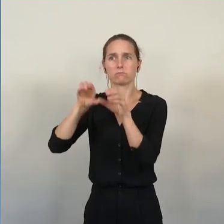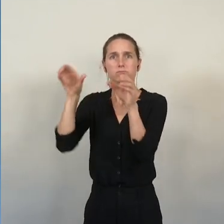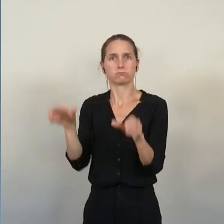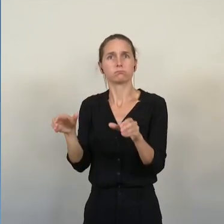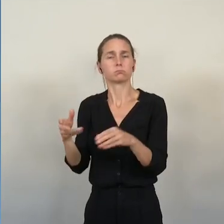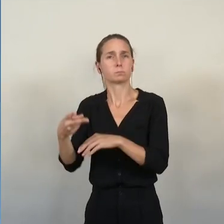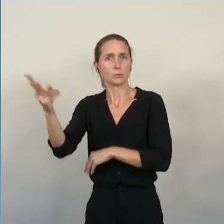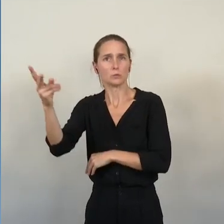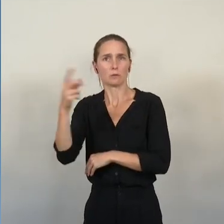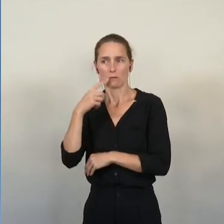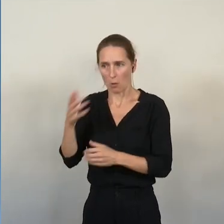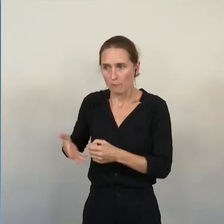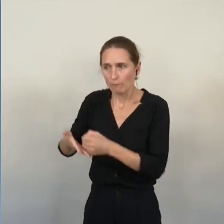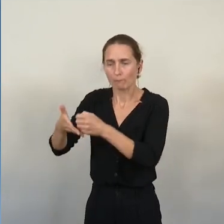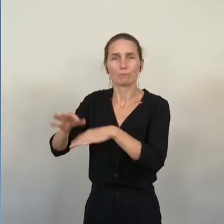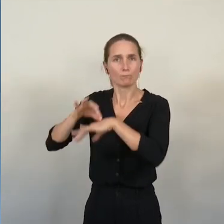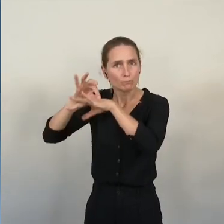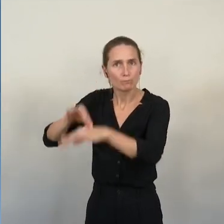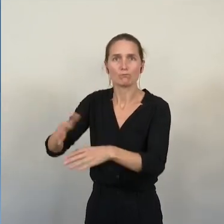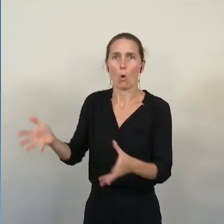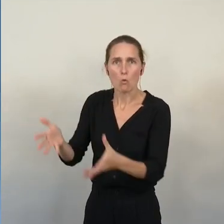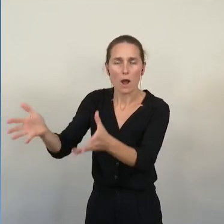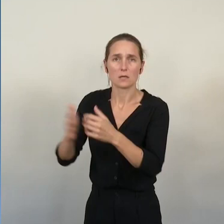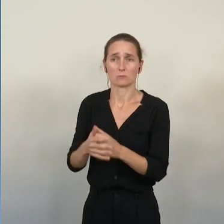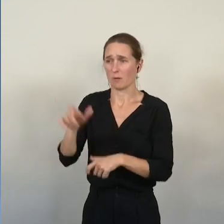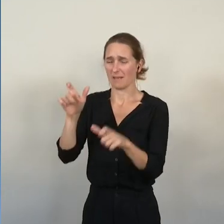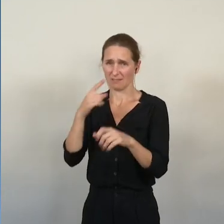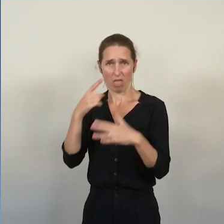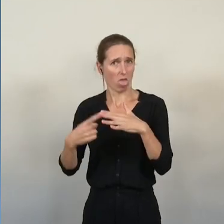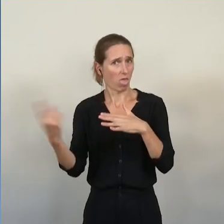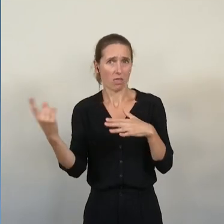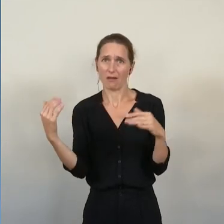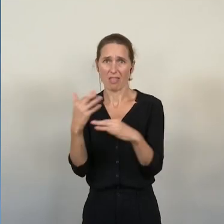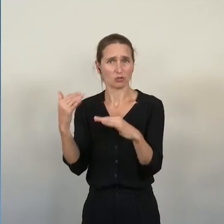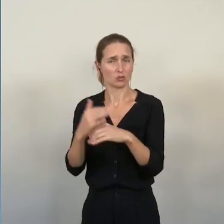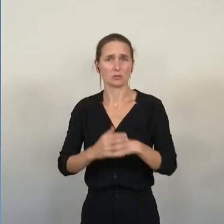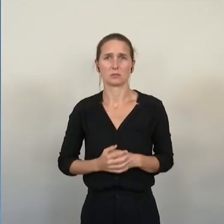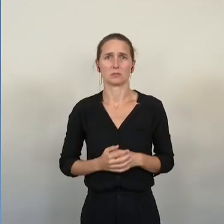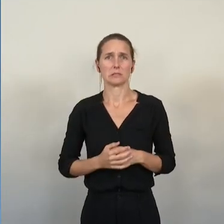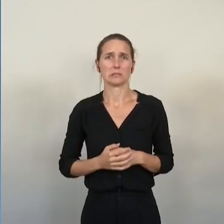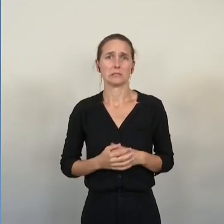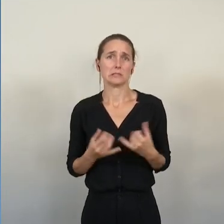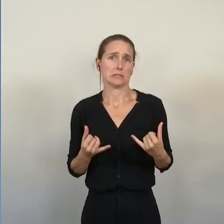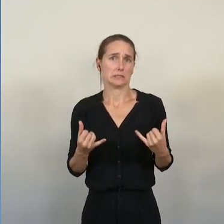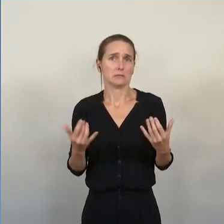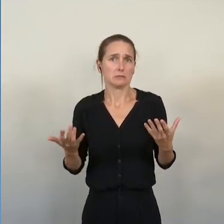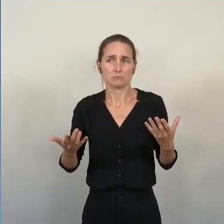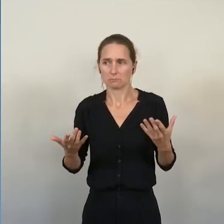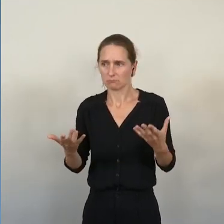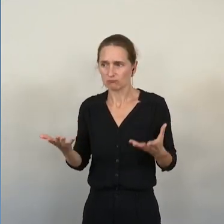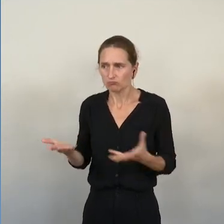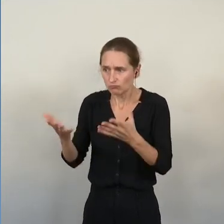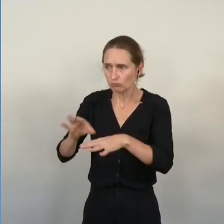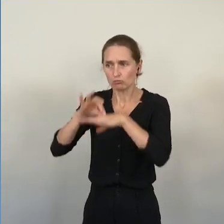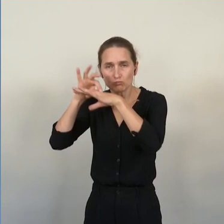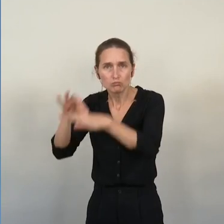modestes en grande précarité énergétique en exclusion situation d'exclusion dans nos territoires de proposer